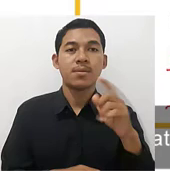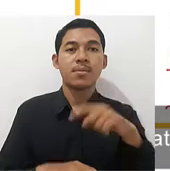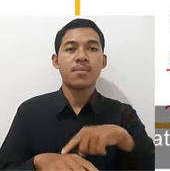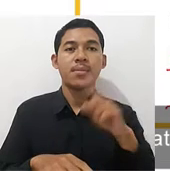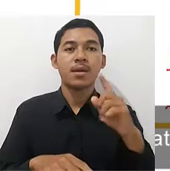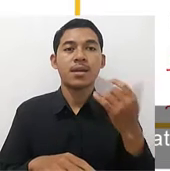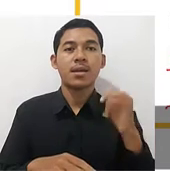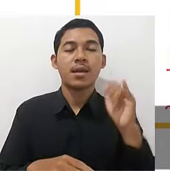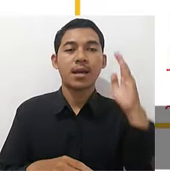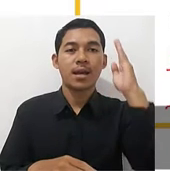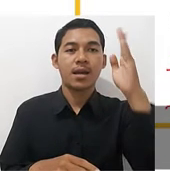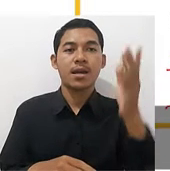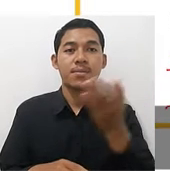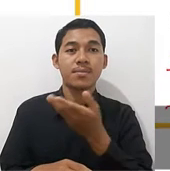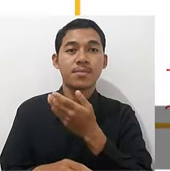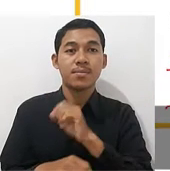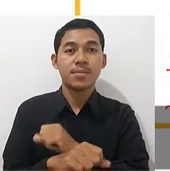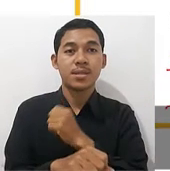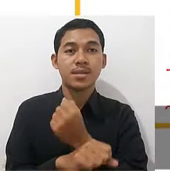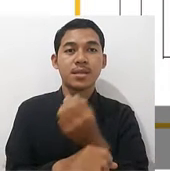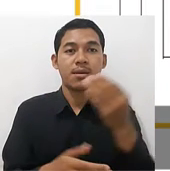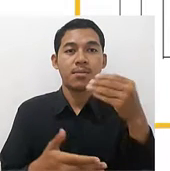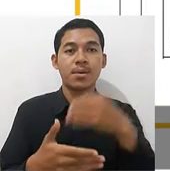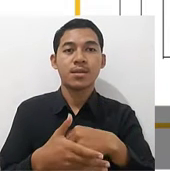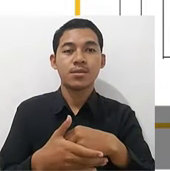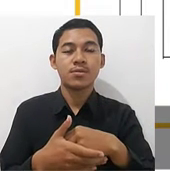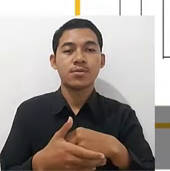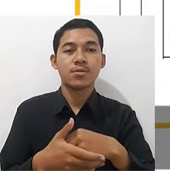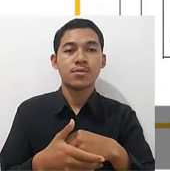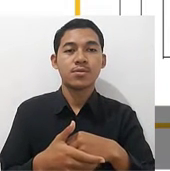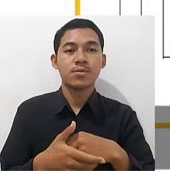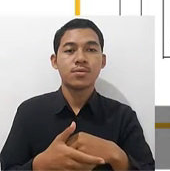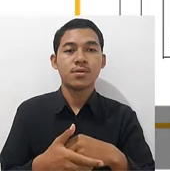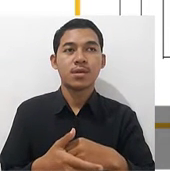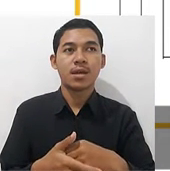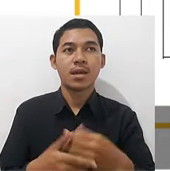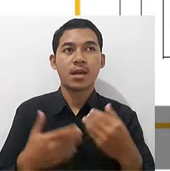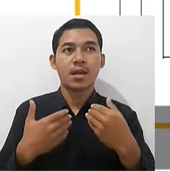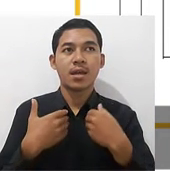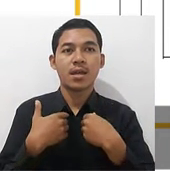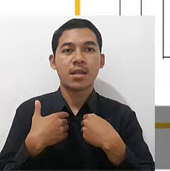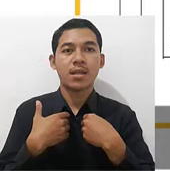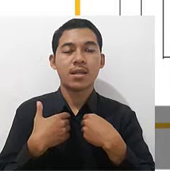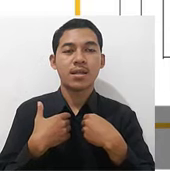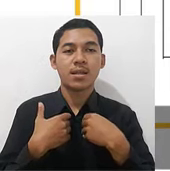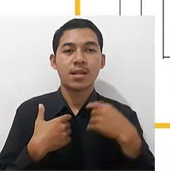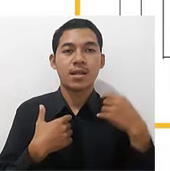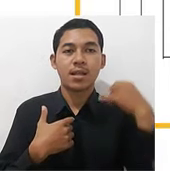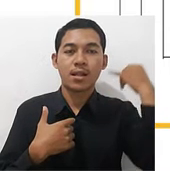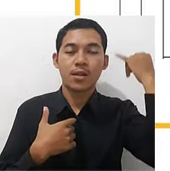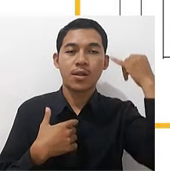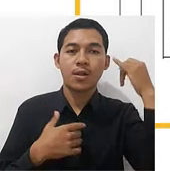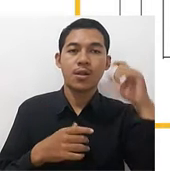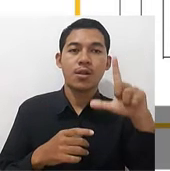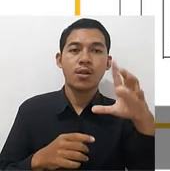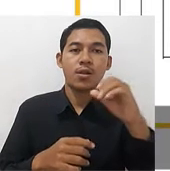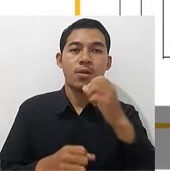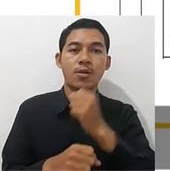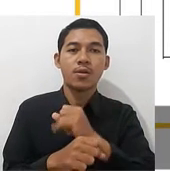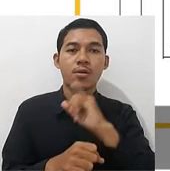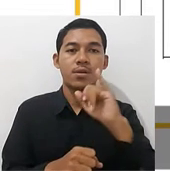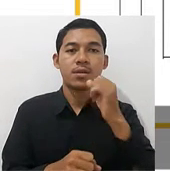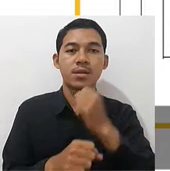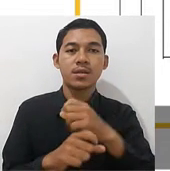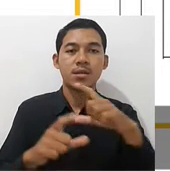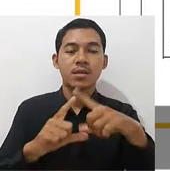bakal diizinkan masuk. Nah, itu kayak gitu. Oke. Selanjutnya di sini kita ada logic gate